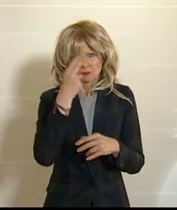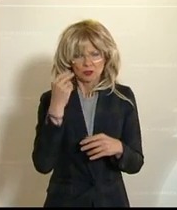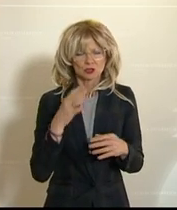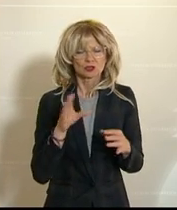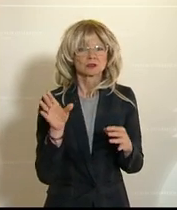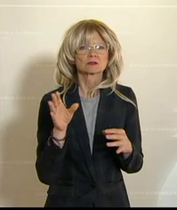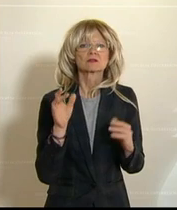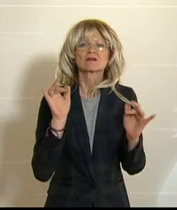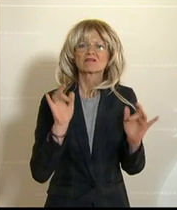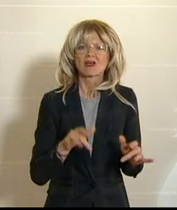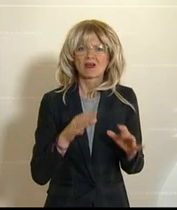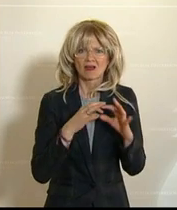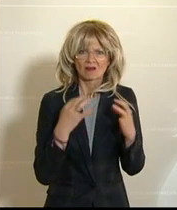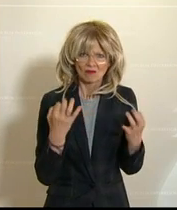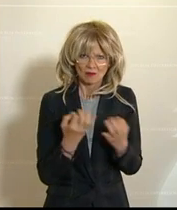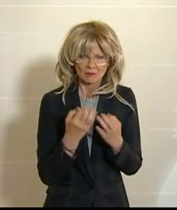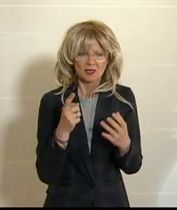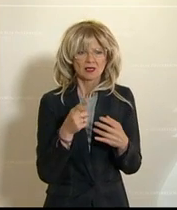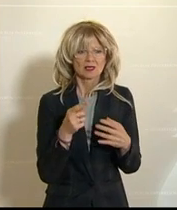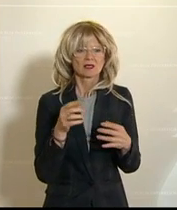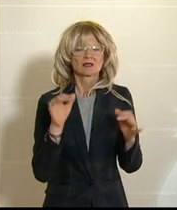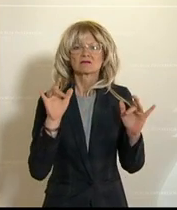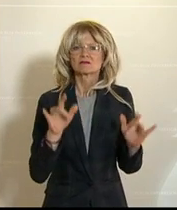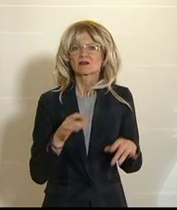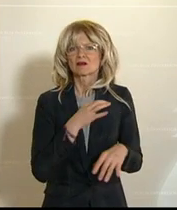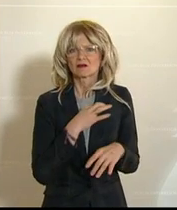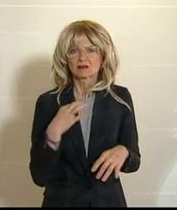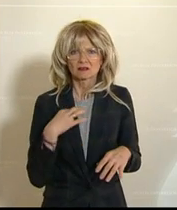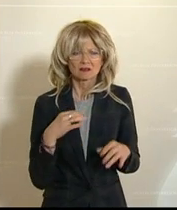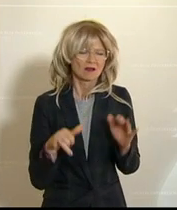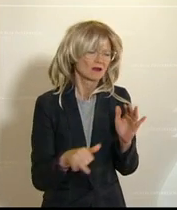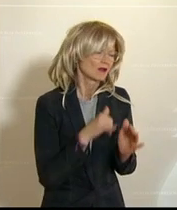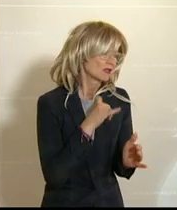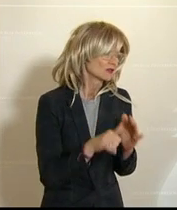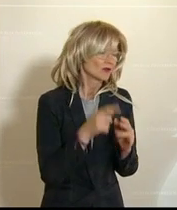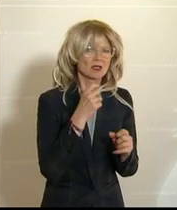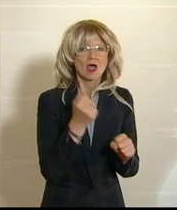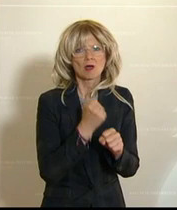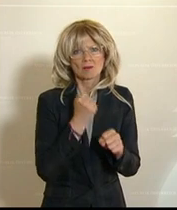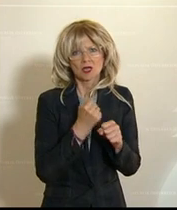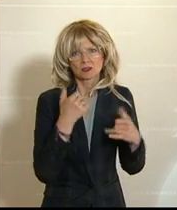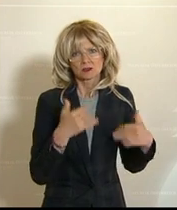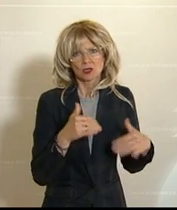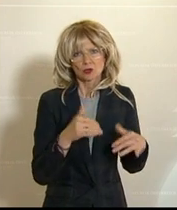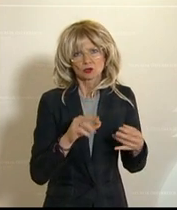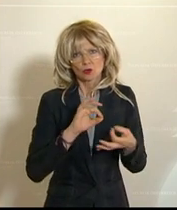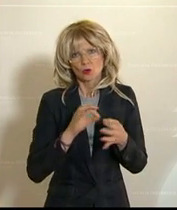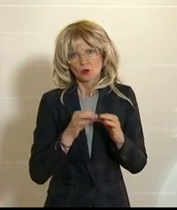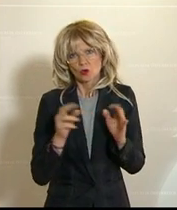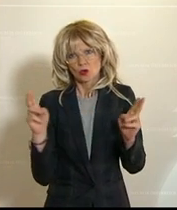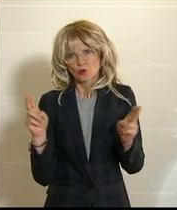Familien, mit Kindern, die entweder arbeitslos oder in Kurzarbeit sind, die massive Gehaltseinbußen